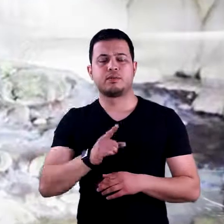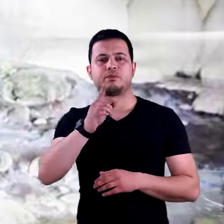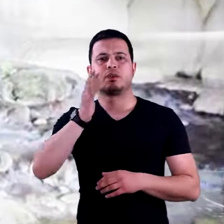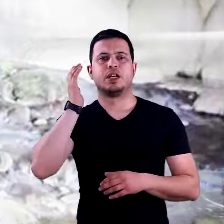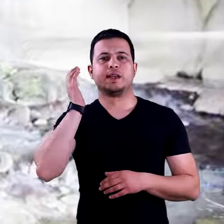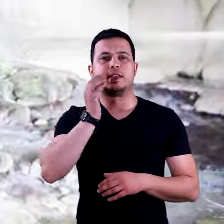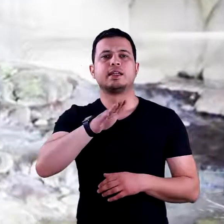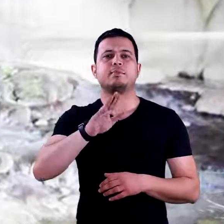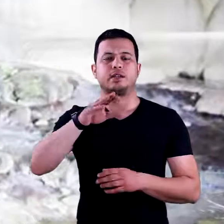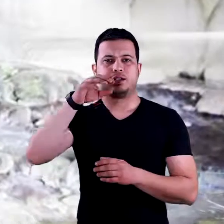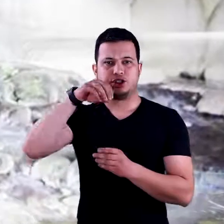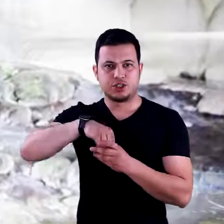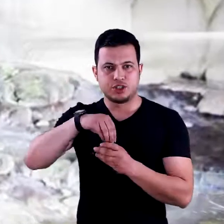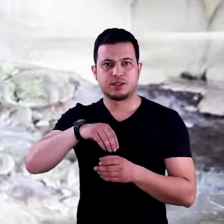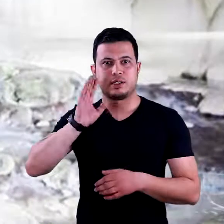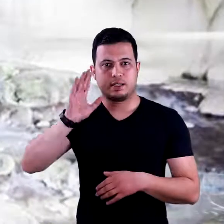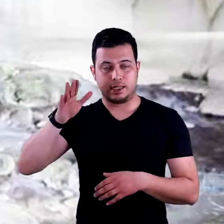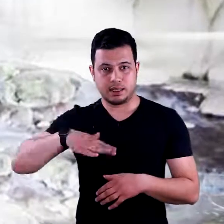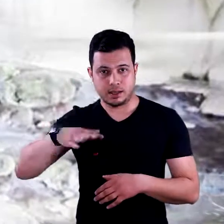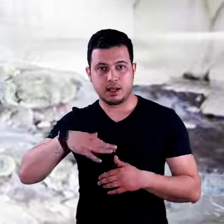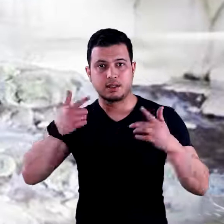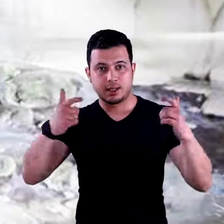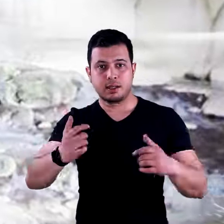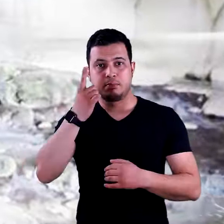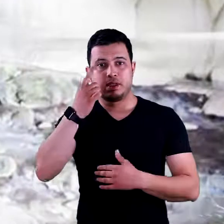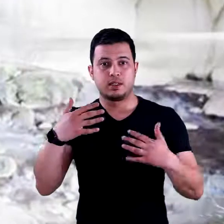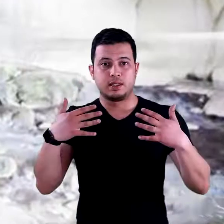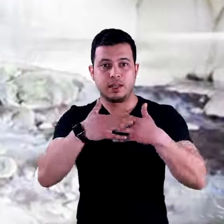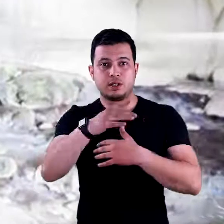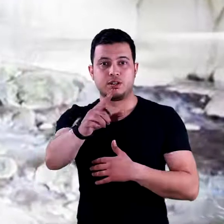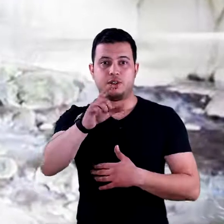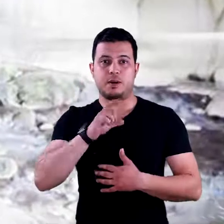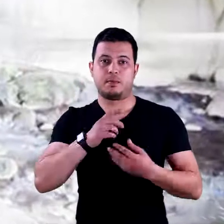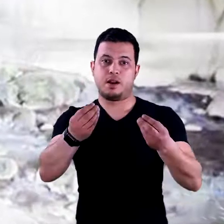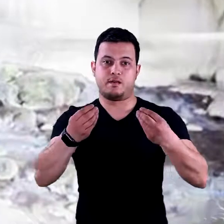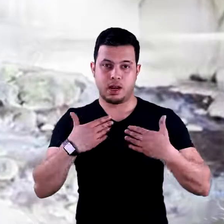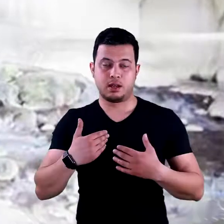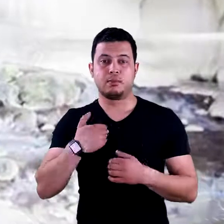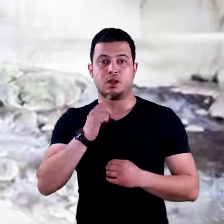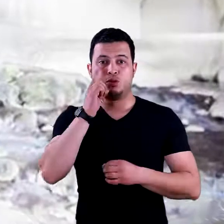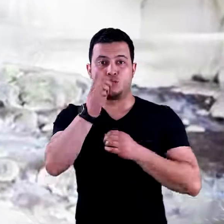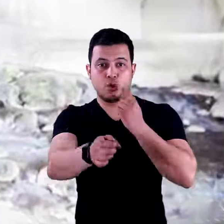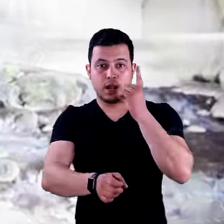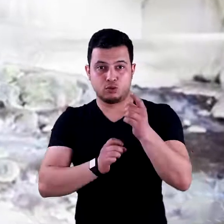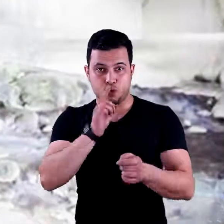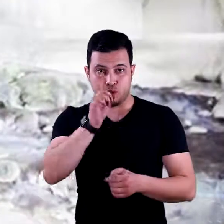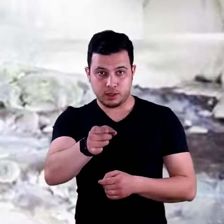Gitmek için istenen yere bilgece cevaplar verile. Sorulan